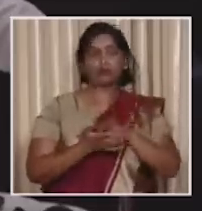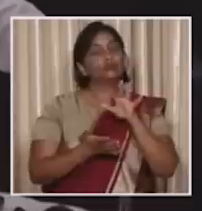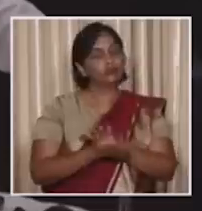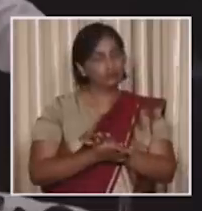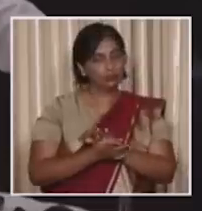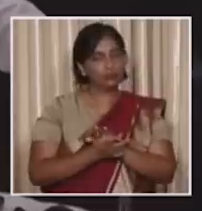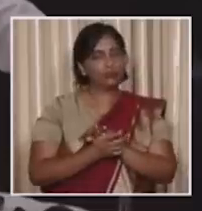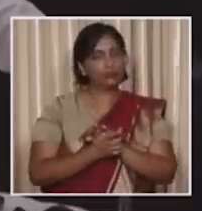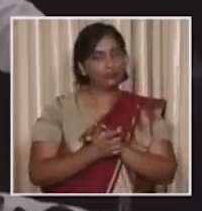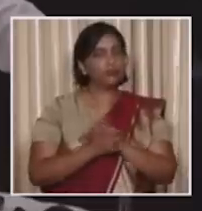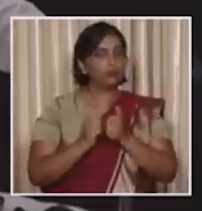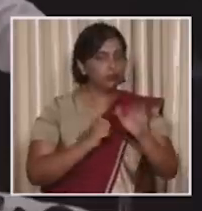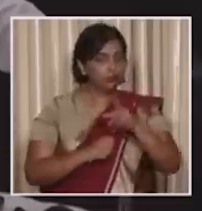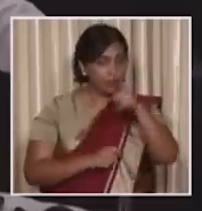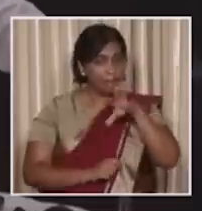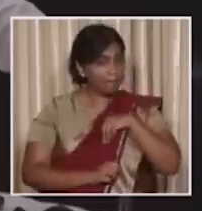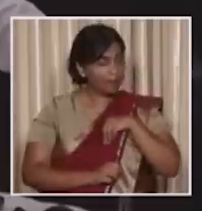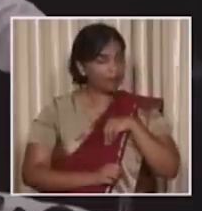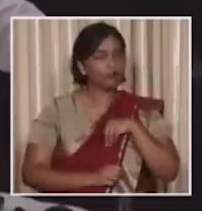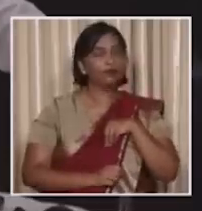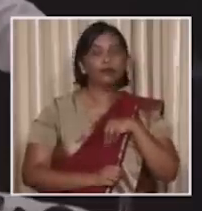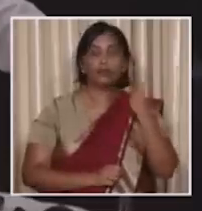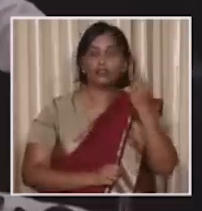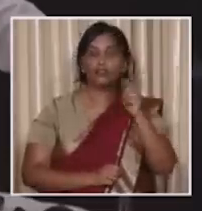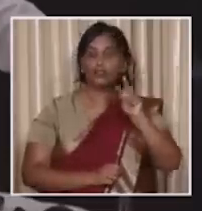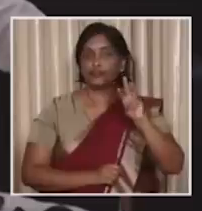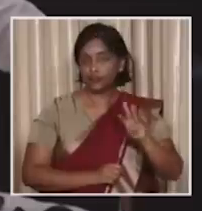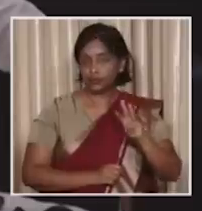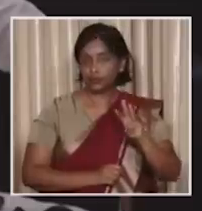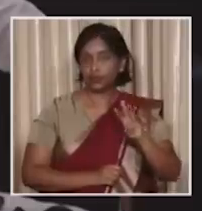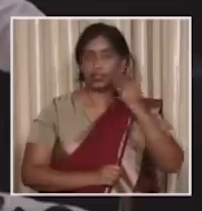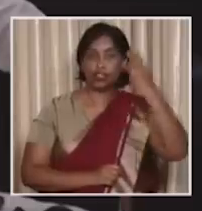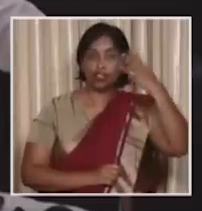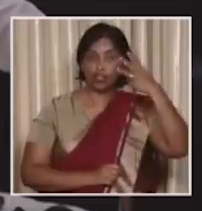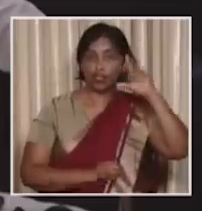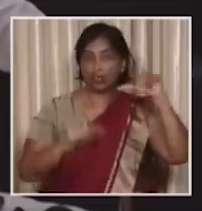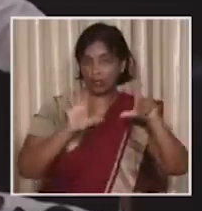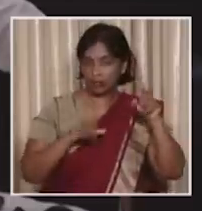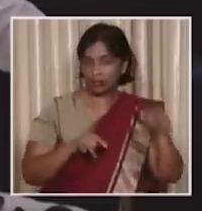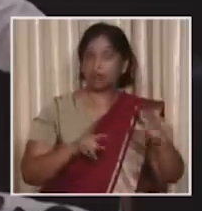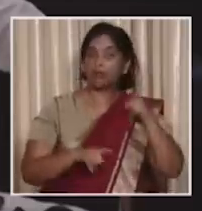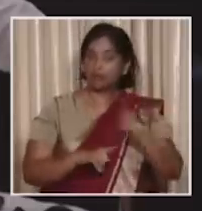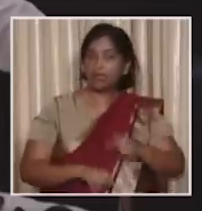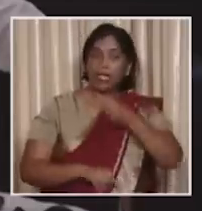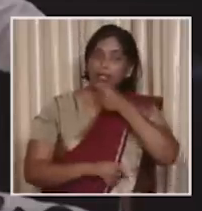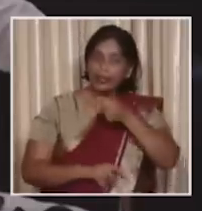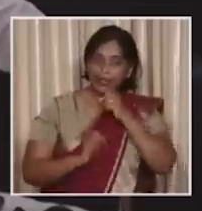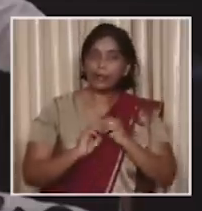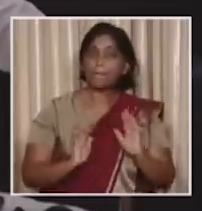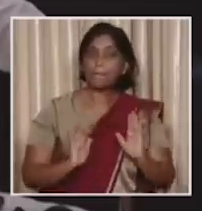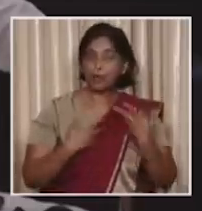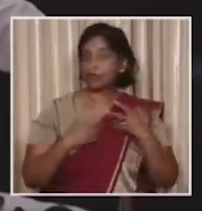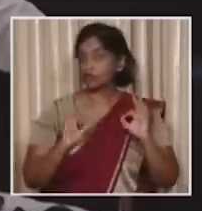ඇතිව ඇති බව ඔබතුමා පිළිගන්නේද? 2023 3/7 වෙනිදා සිට එම අදාළ සම්මුඛ පරීක්ෂණ ආරම්භ